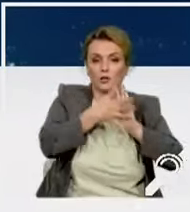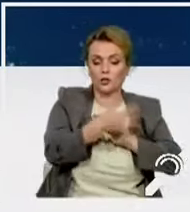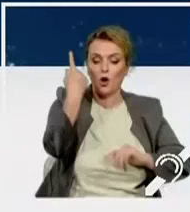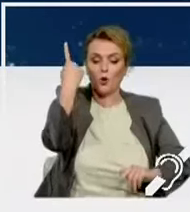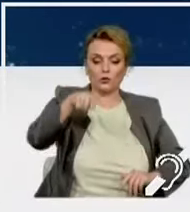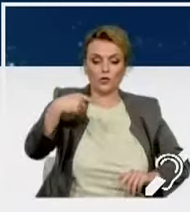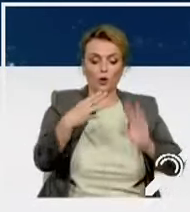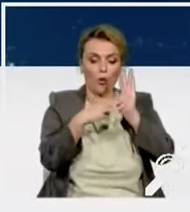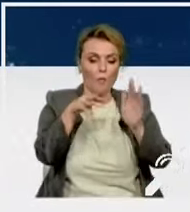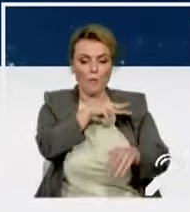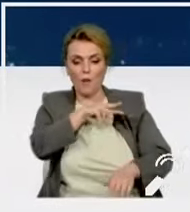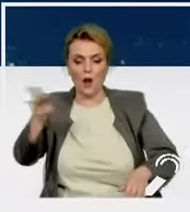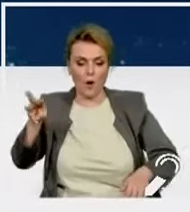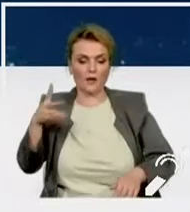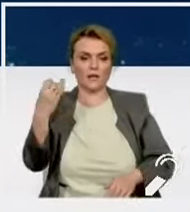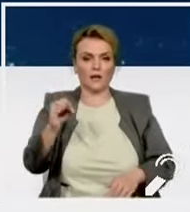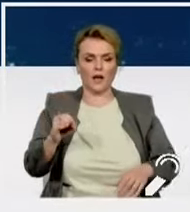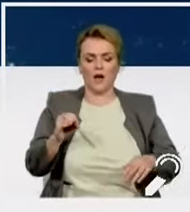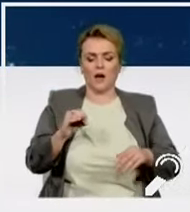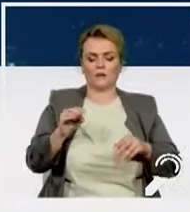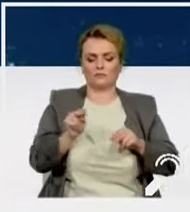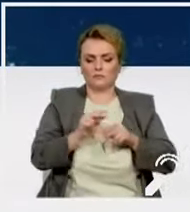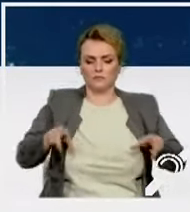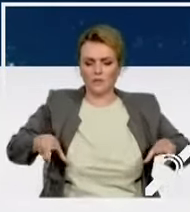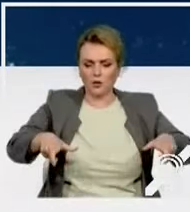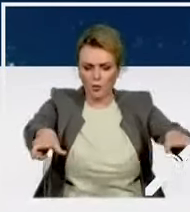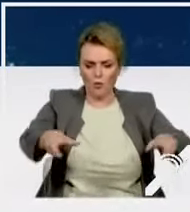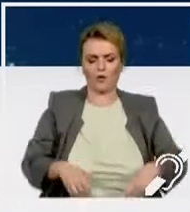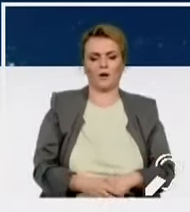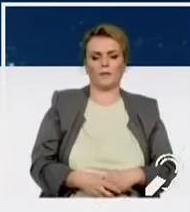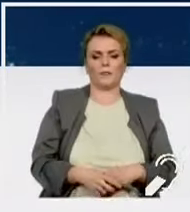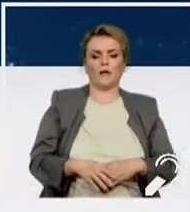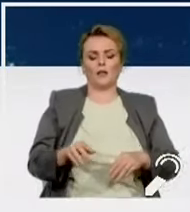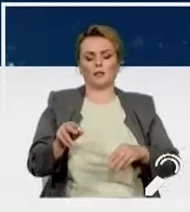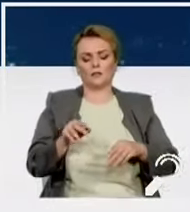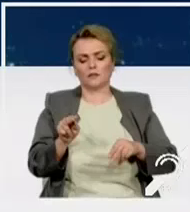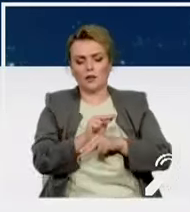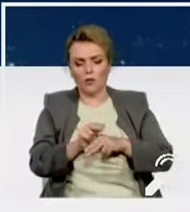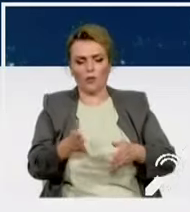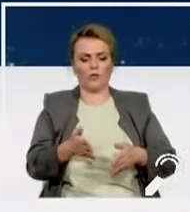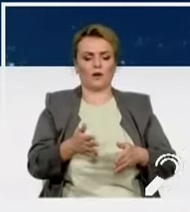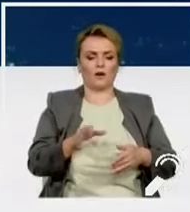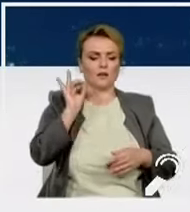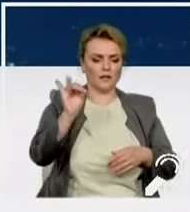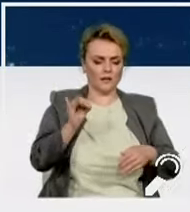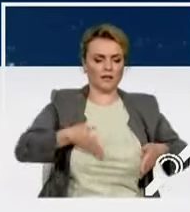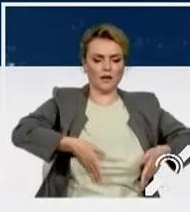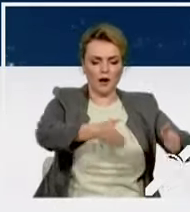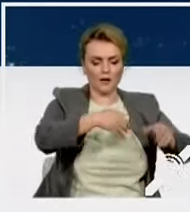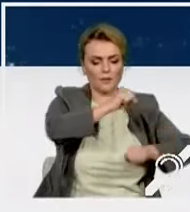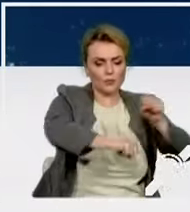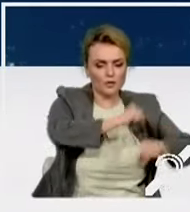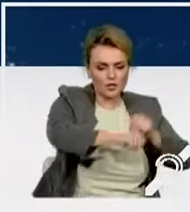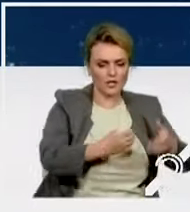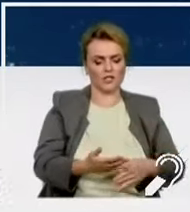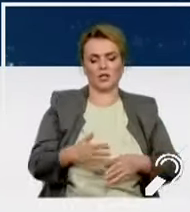de euro au inclus pavarea trotuarelor, asfaltarea unui sector de drum, crearea pistelor pentru bicicliști, amenajarea